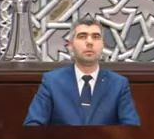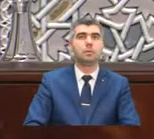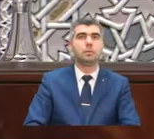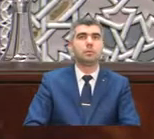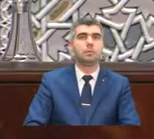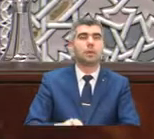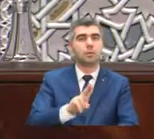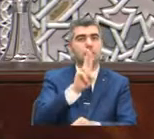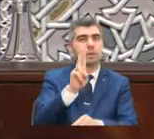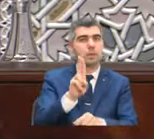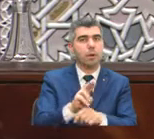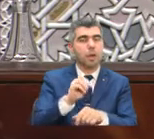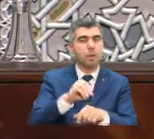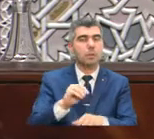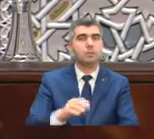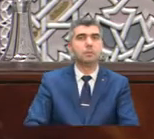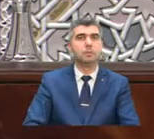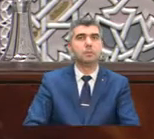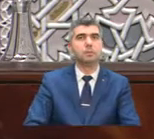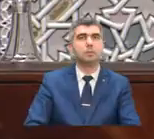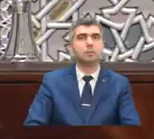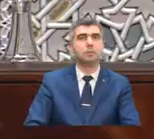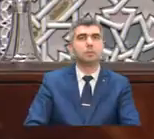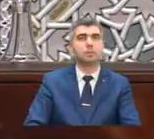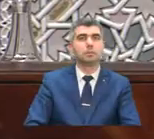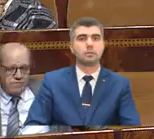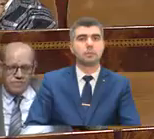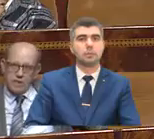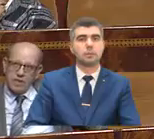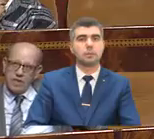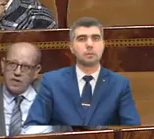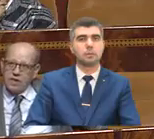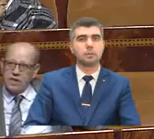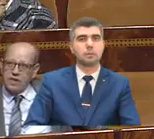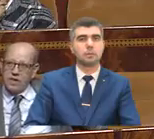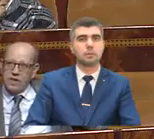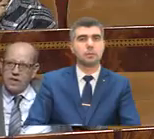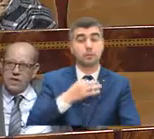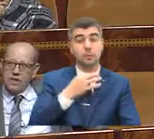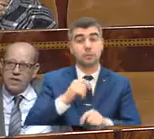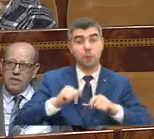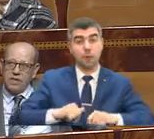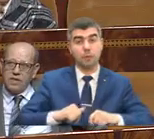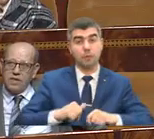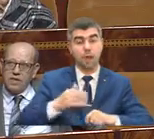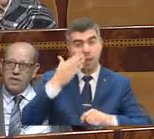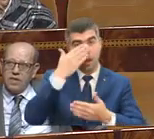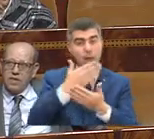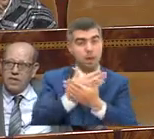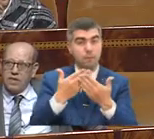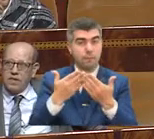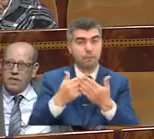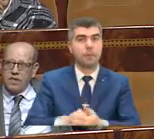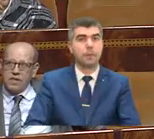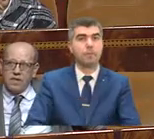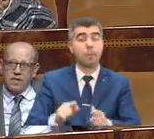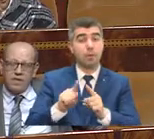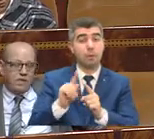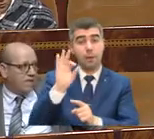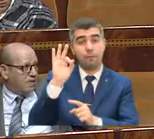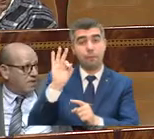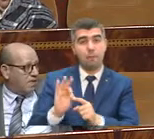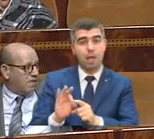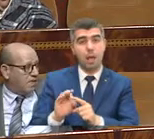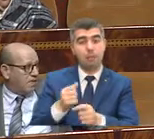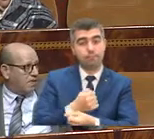كلمه لكم السيد النائب للتعقيب، تفضلوا. السيد الوزير، لا يخفى عليكم انه كنسجلوا نسب مرتفعه ديال